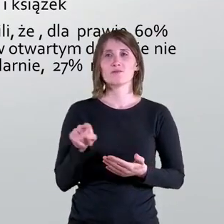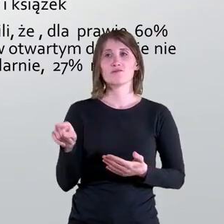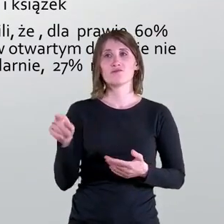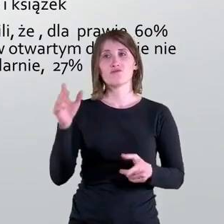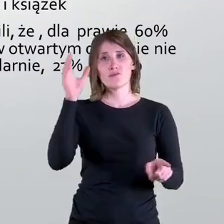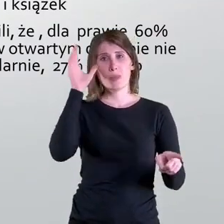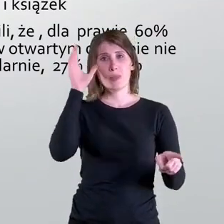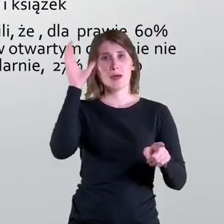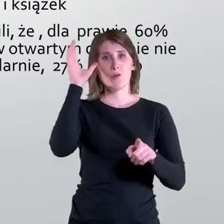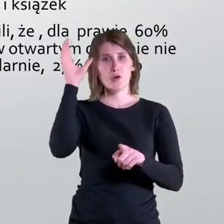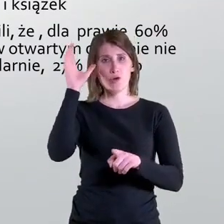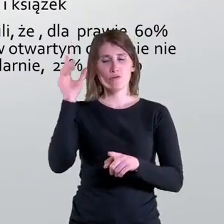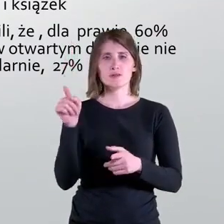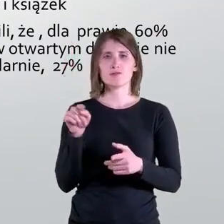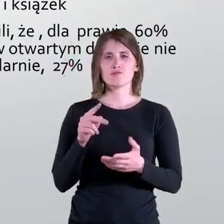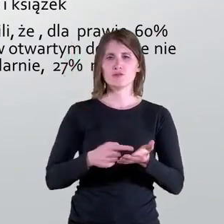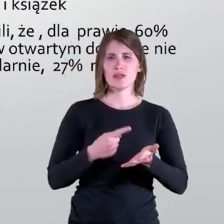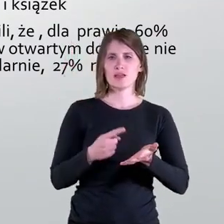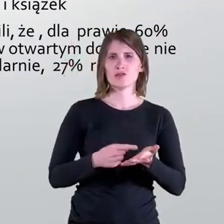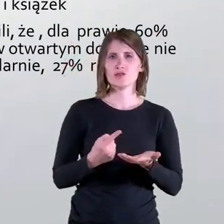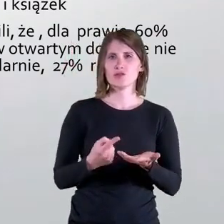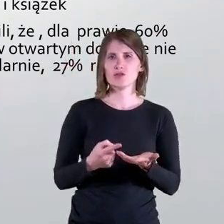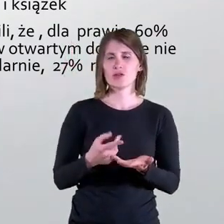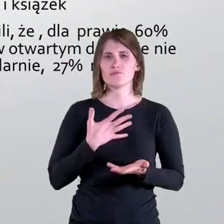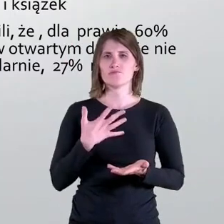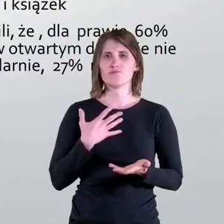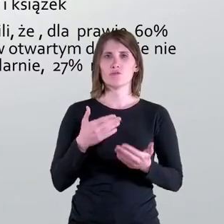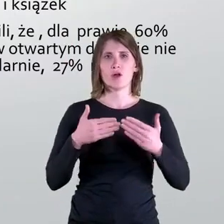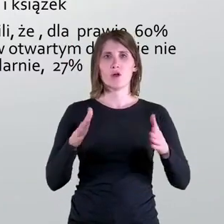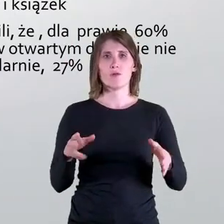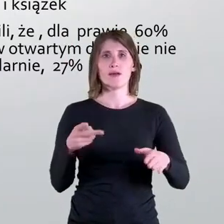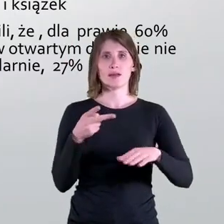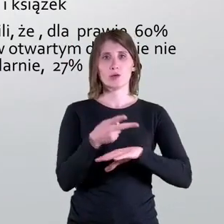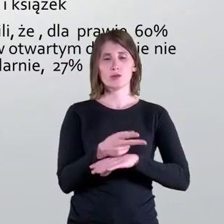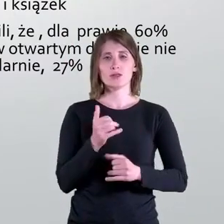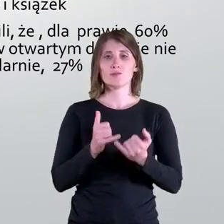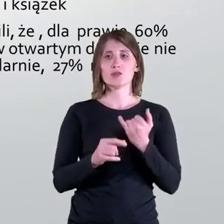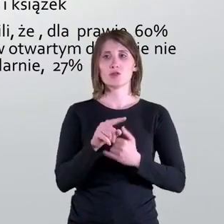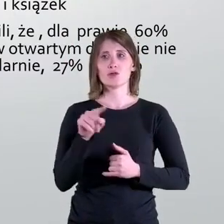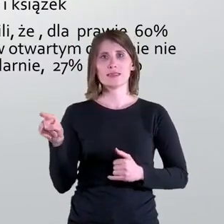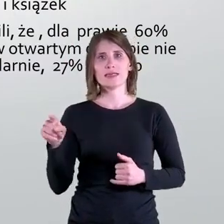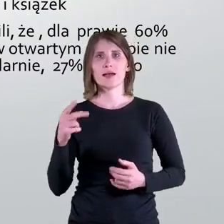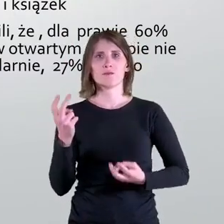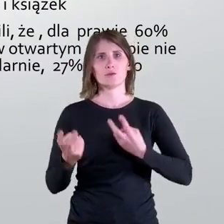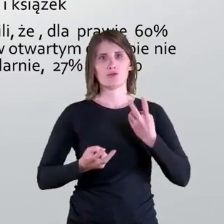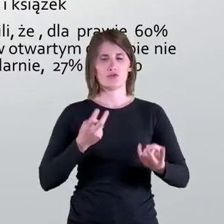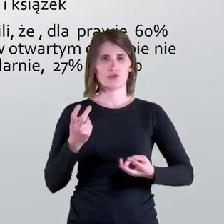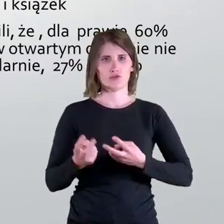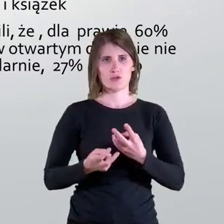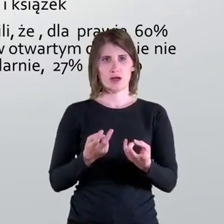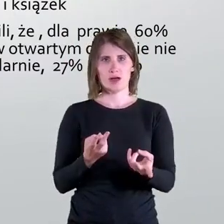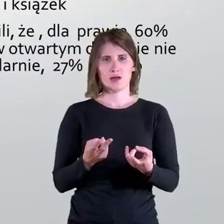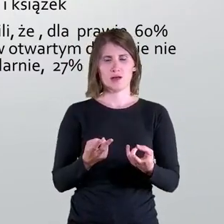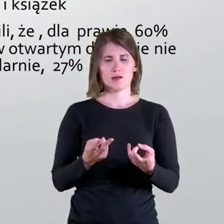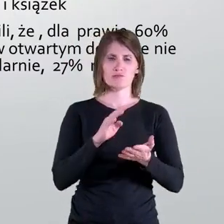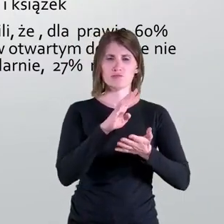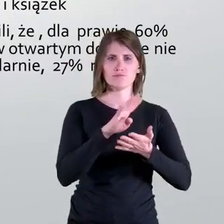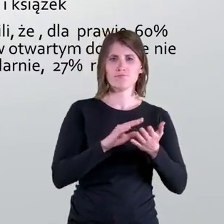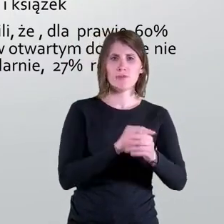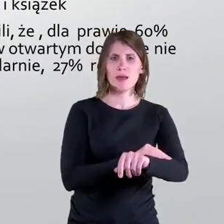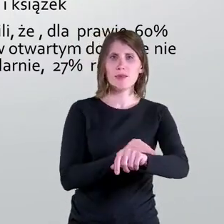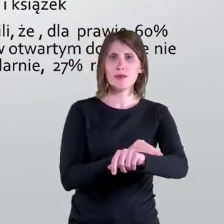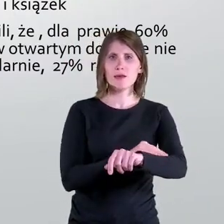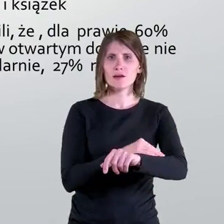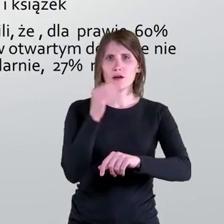naukowcy najczęściej spotykają się z otwartą dostępną samiec szukają teraz naukowych i tutaj z tym